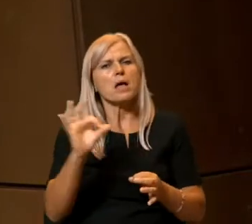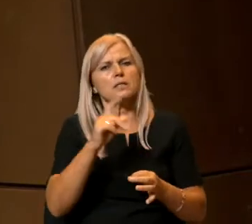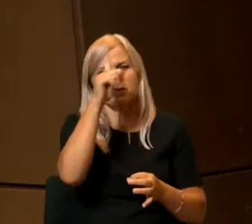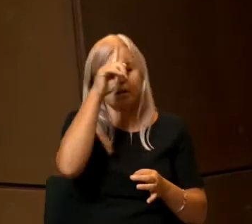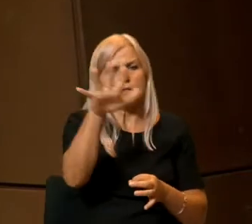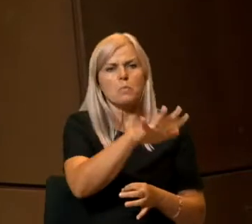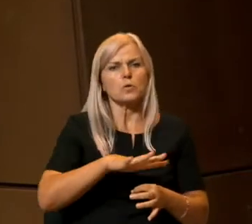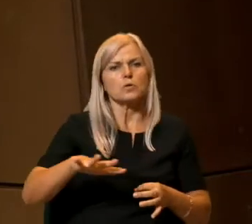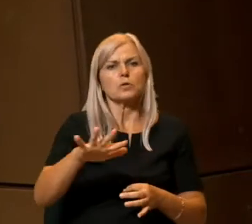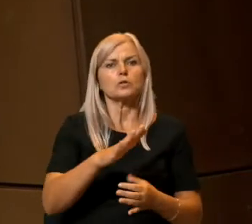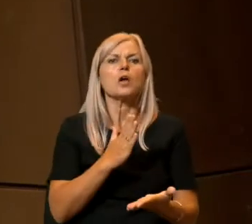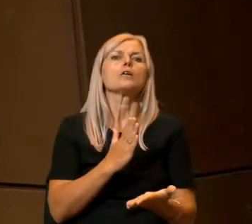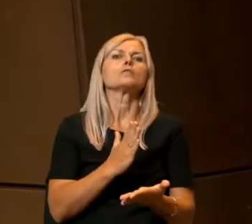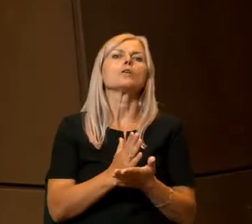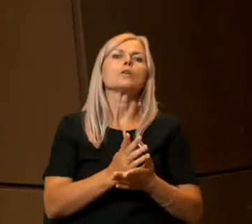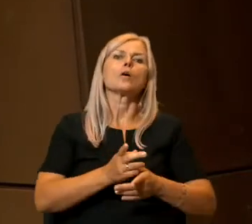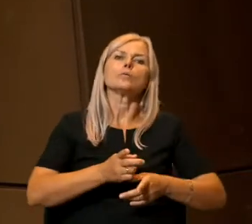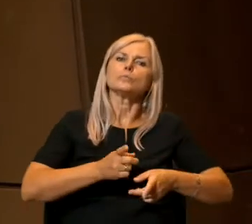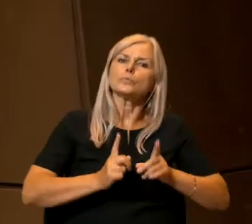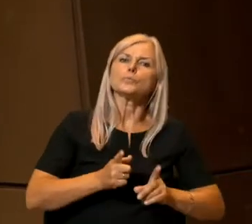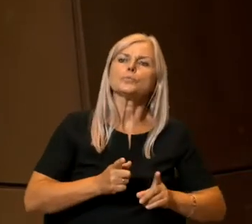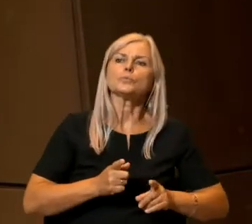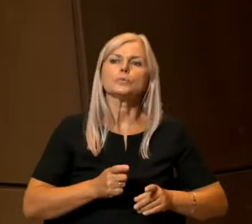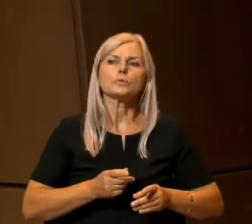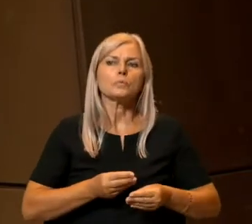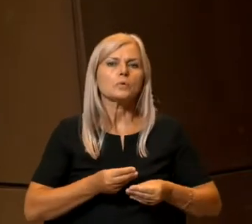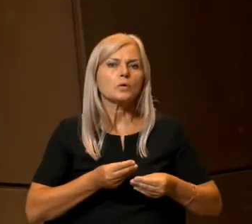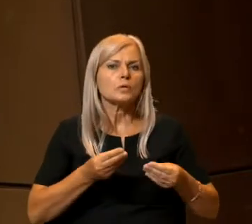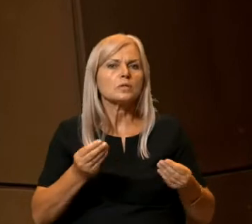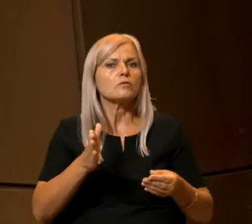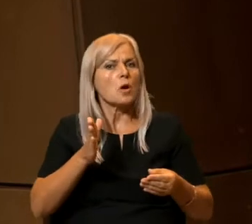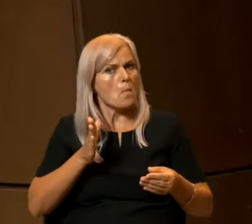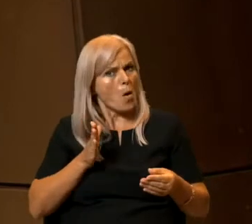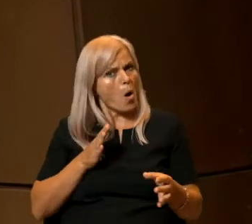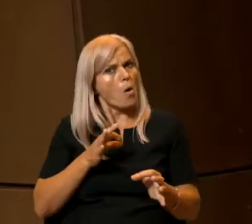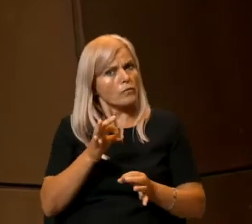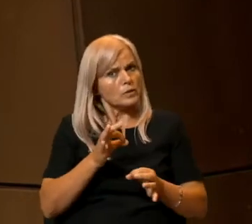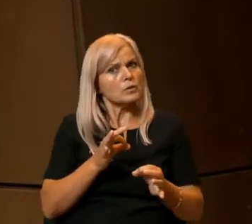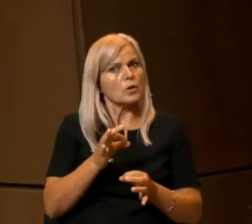przyspiesza, bo tak było zawsze w historii. To, co jest